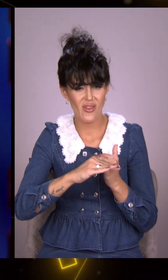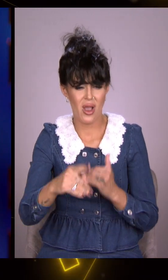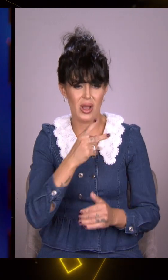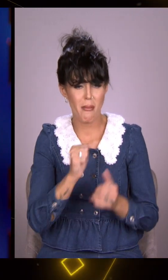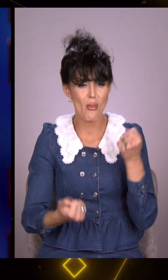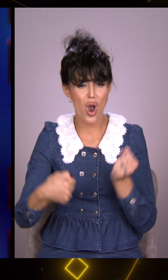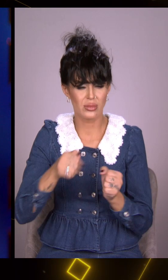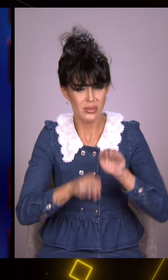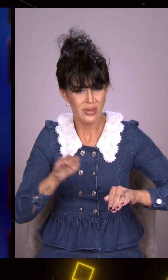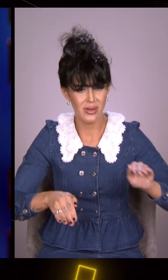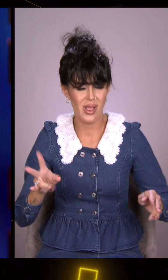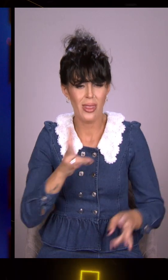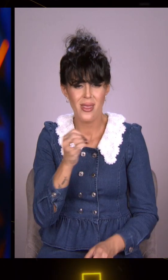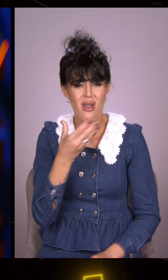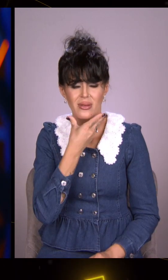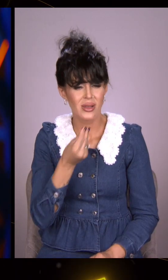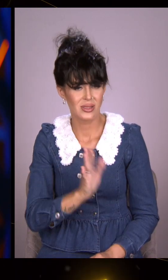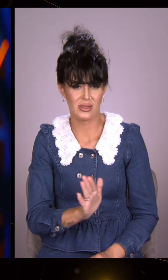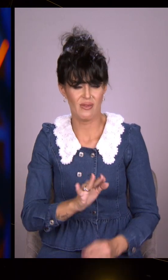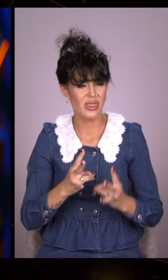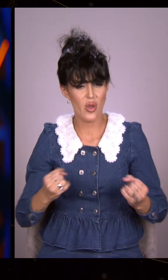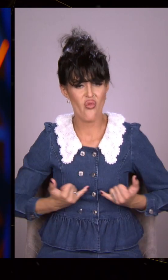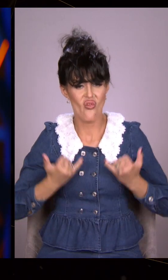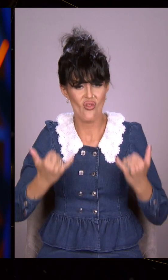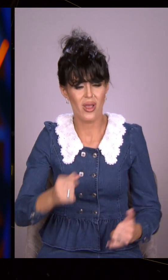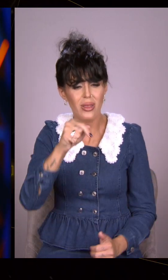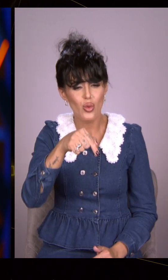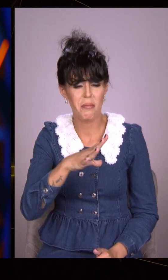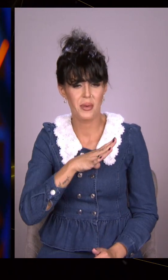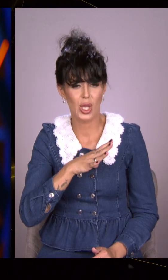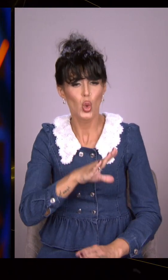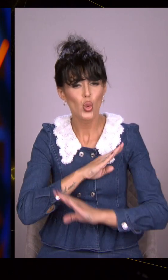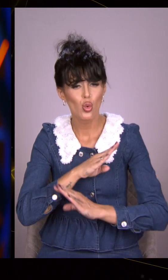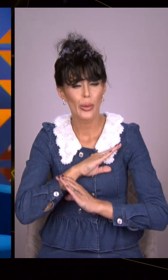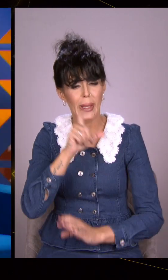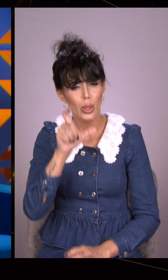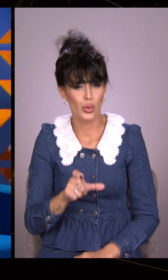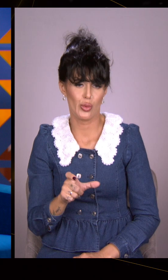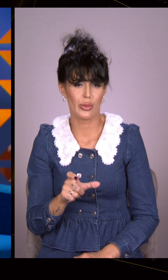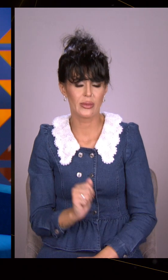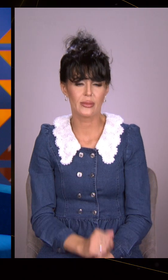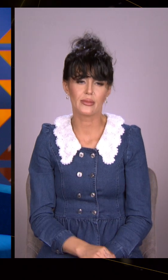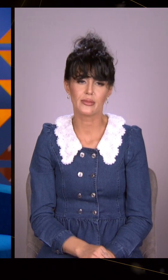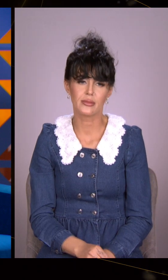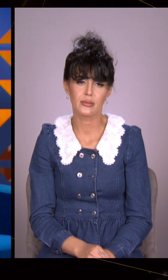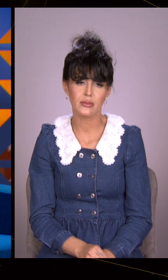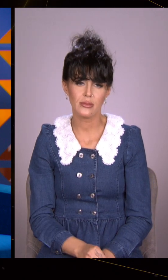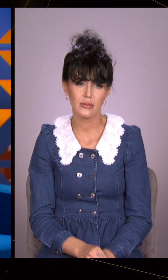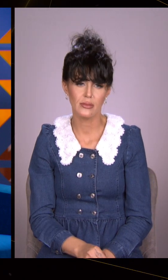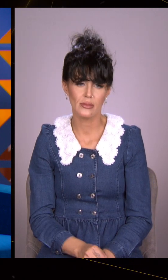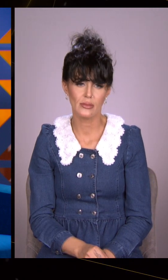теж це надіюсь, на це надіюся. Я знаю, що на місці, де були